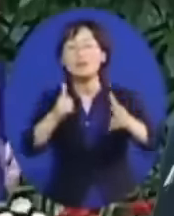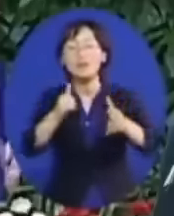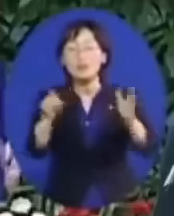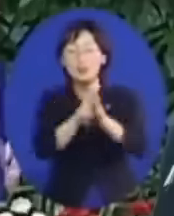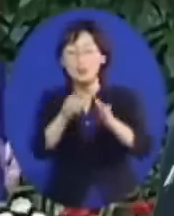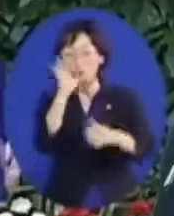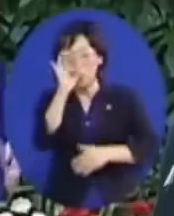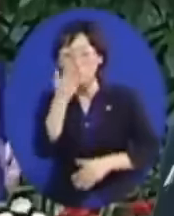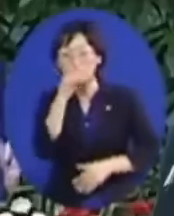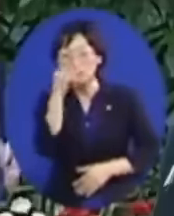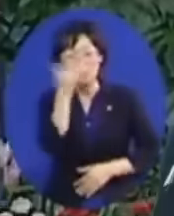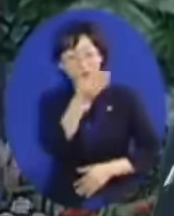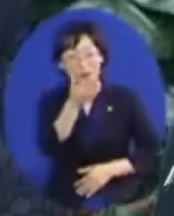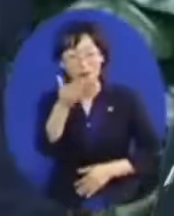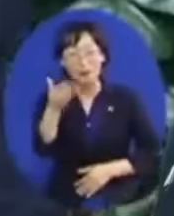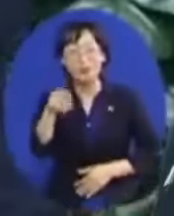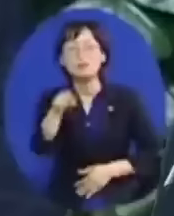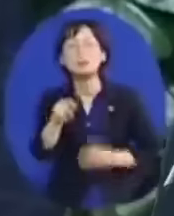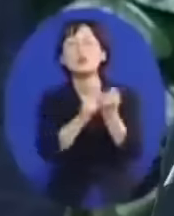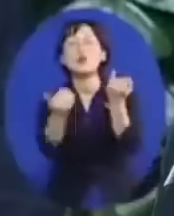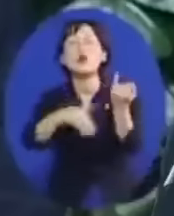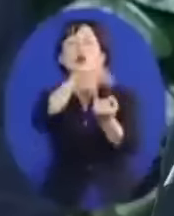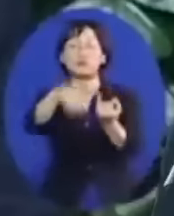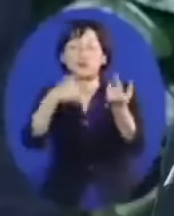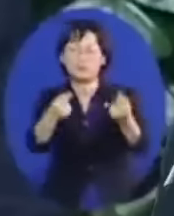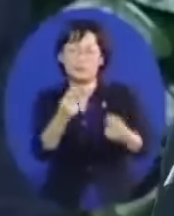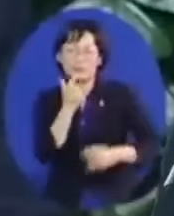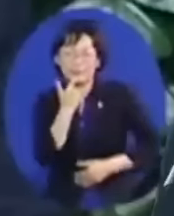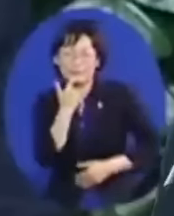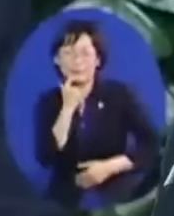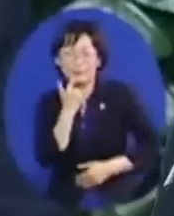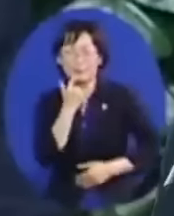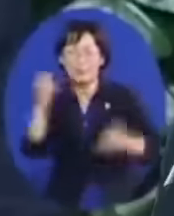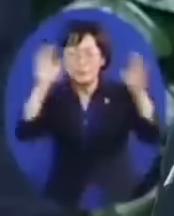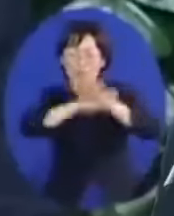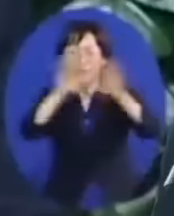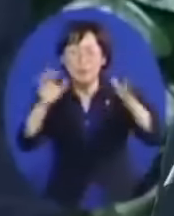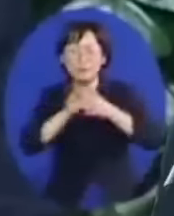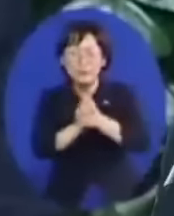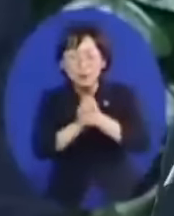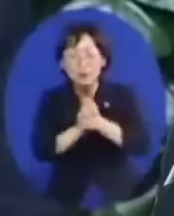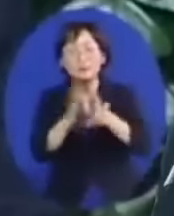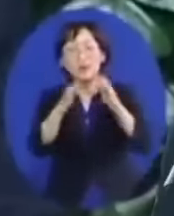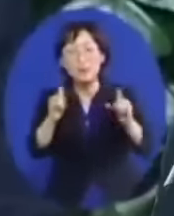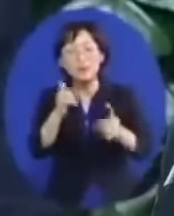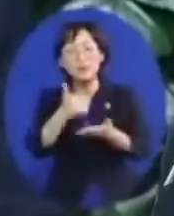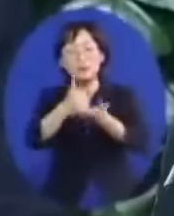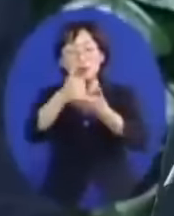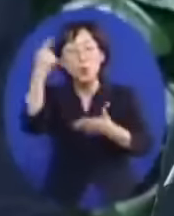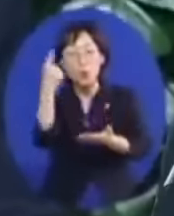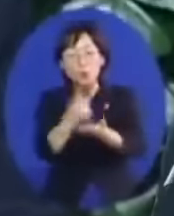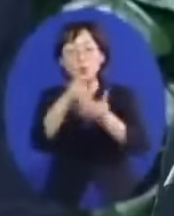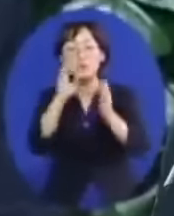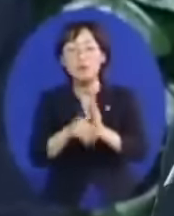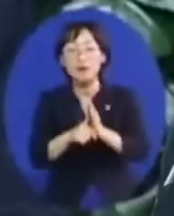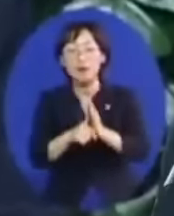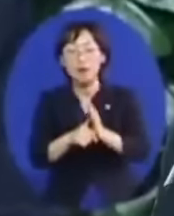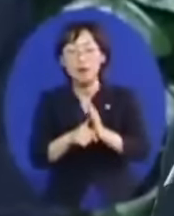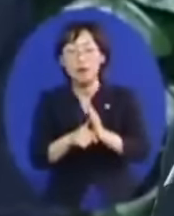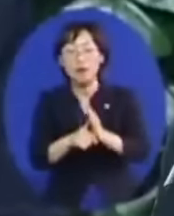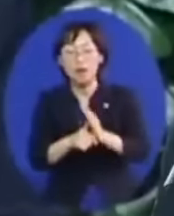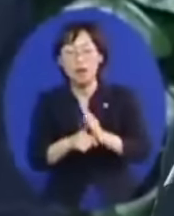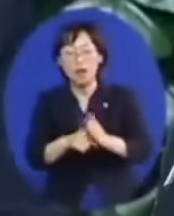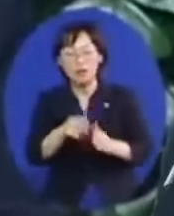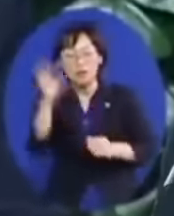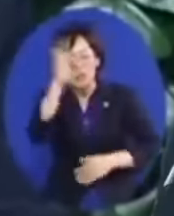보겠느냐 하더라. 이 과부와 같이 건질기고 밤낮으로 기도하는 사람을 주님이 오실 때 과연 찾아내길 수